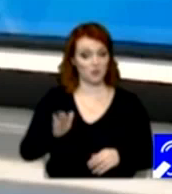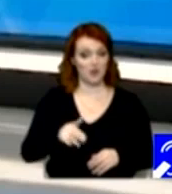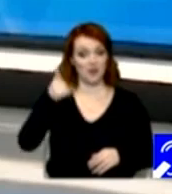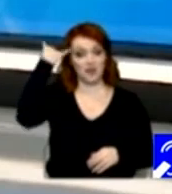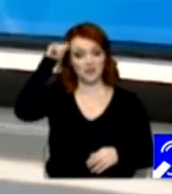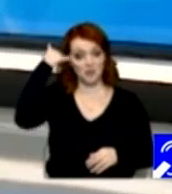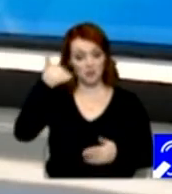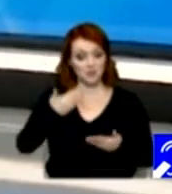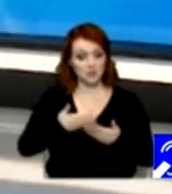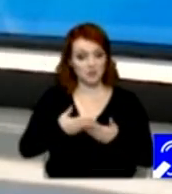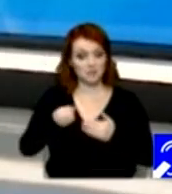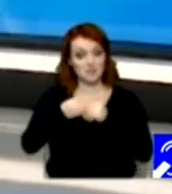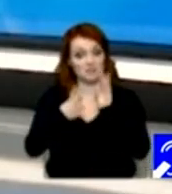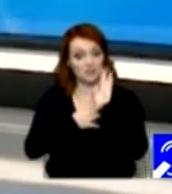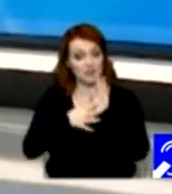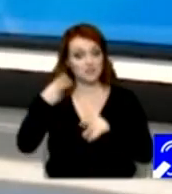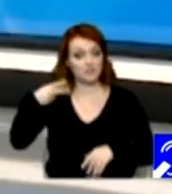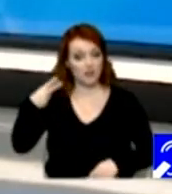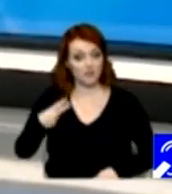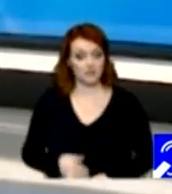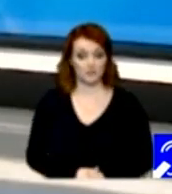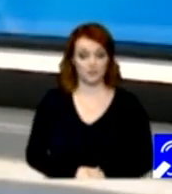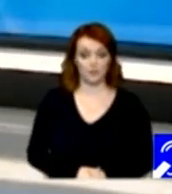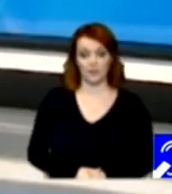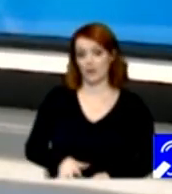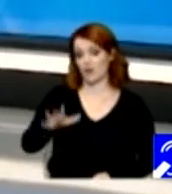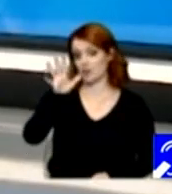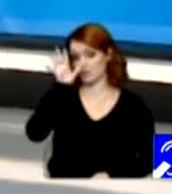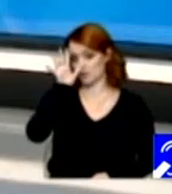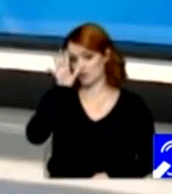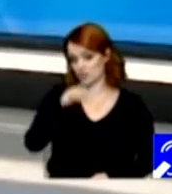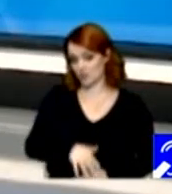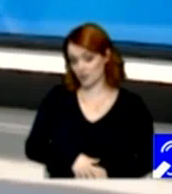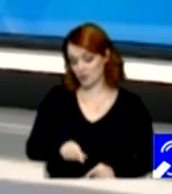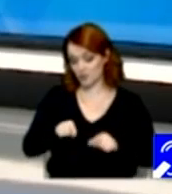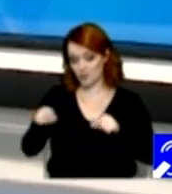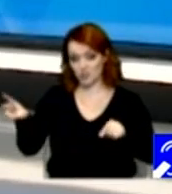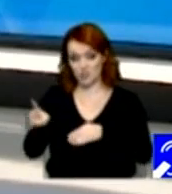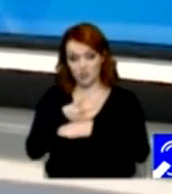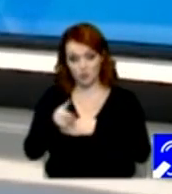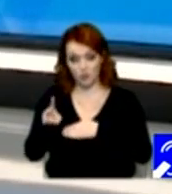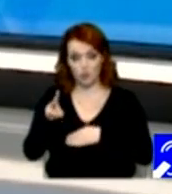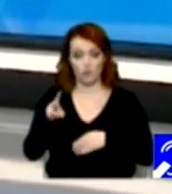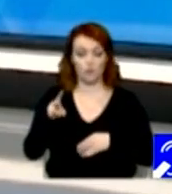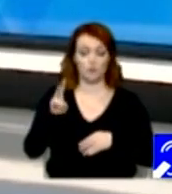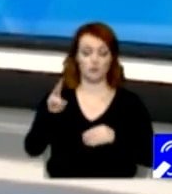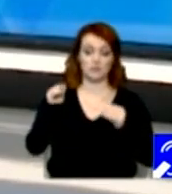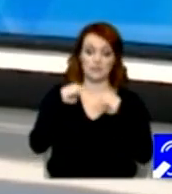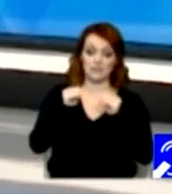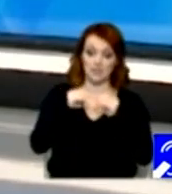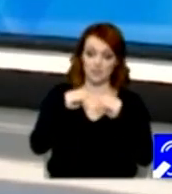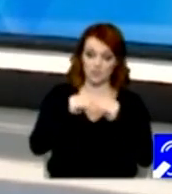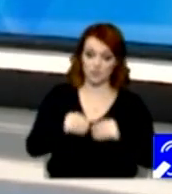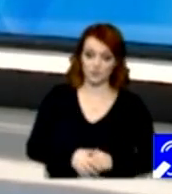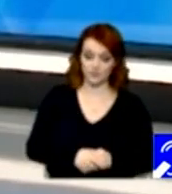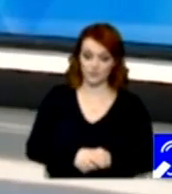19 20 de grade la orele amiezii ne întoarcem în capitală unde ne așteaptă o noapte cu ceață și doar 8